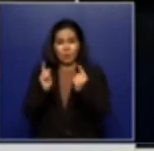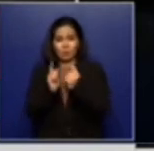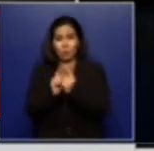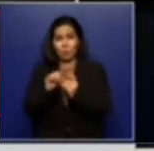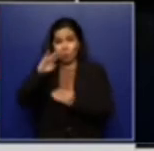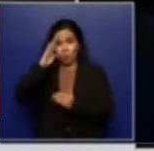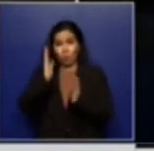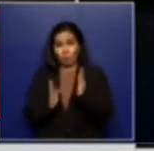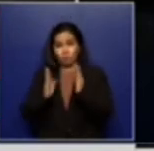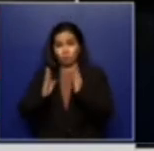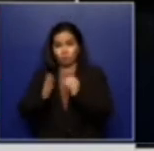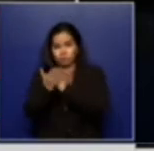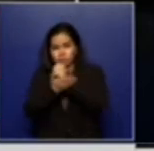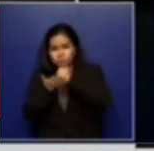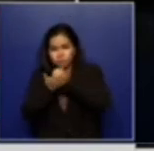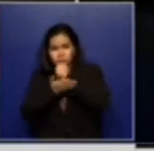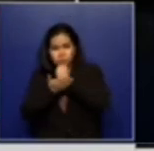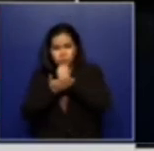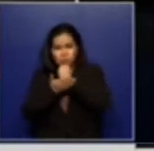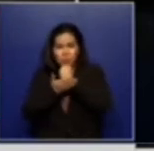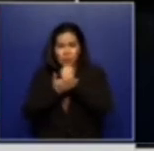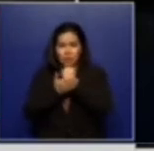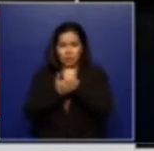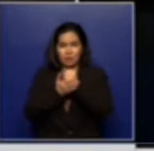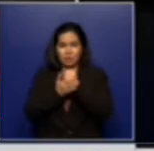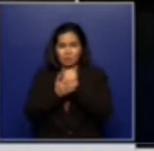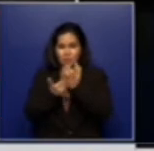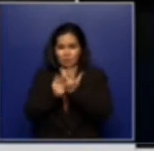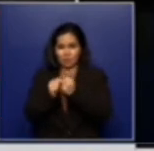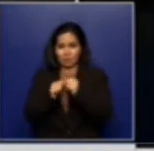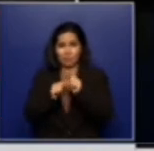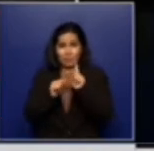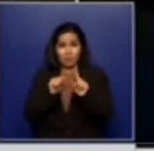ในส่วนของประเทศไทยขณะนี้มีผู้ติดยาเสพติดจำนวน1.4